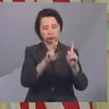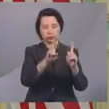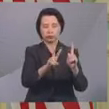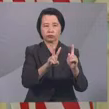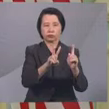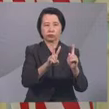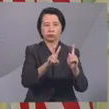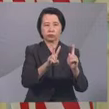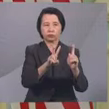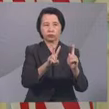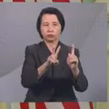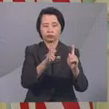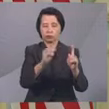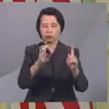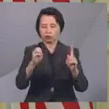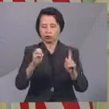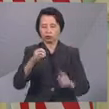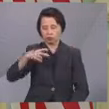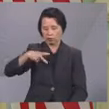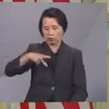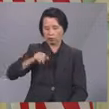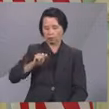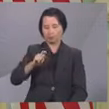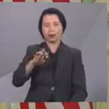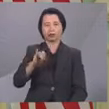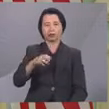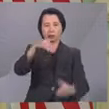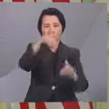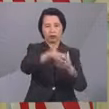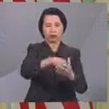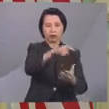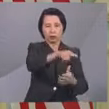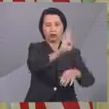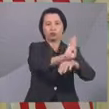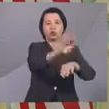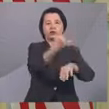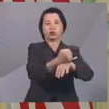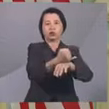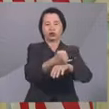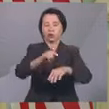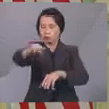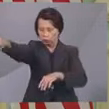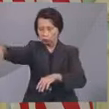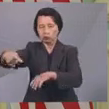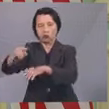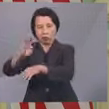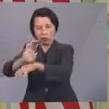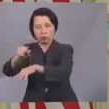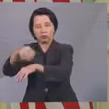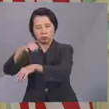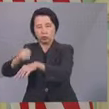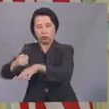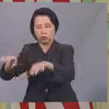1,200 parti di dalam depo Bukit Jalil semua, termasuk